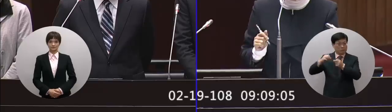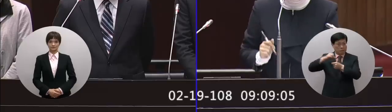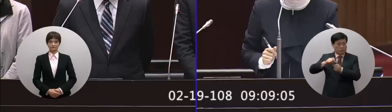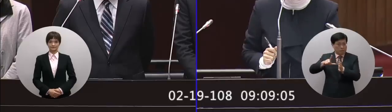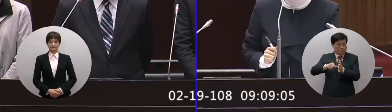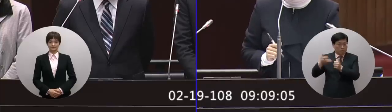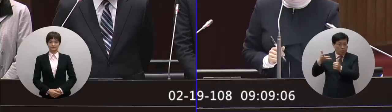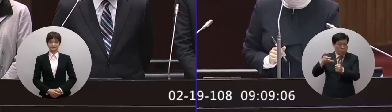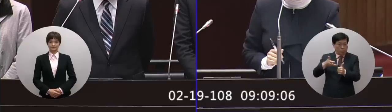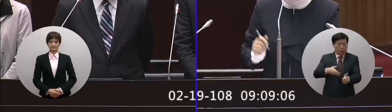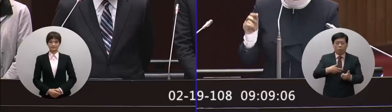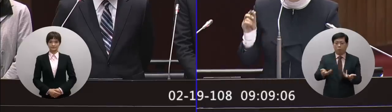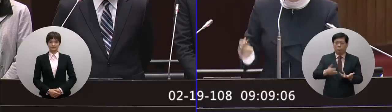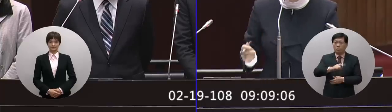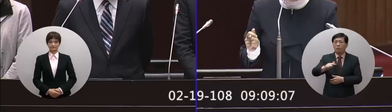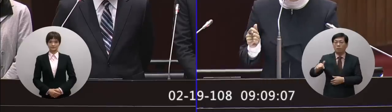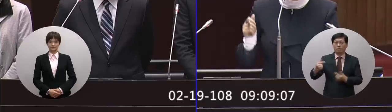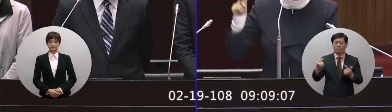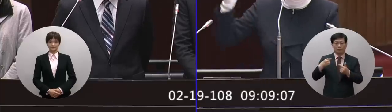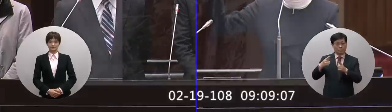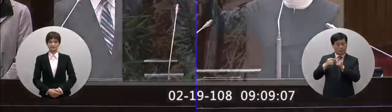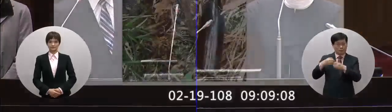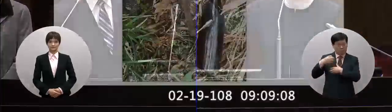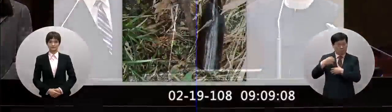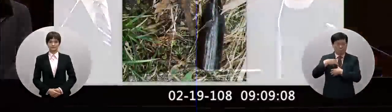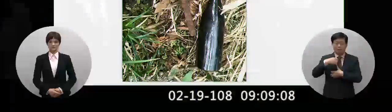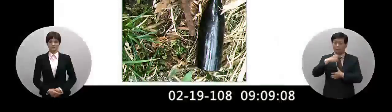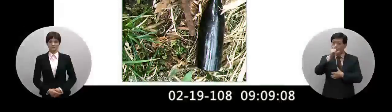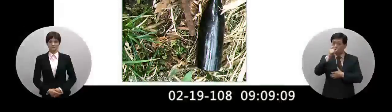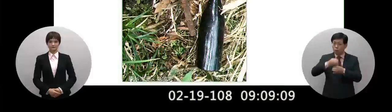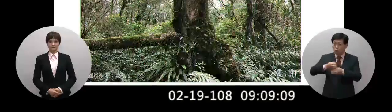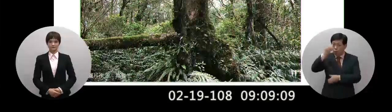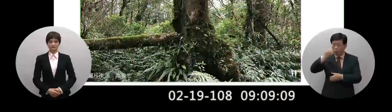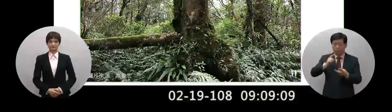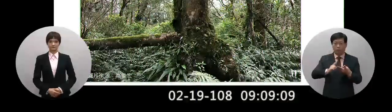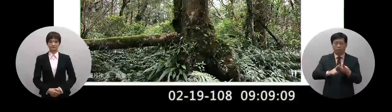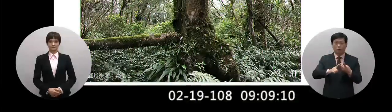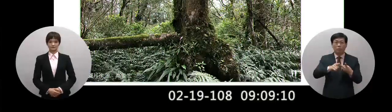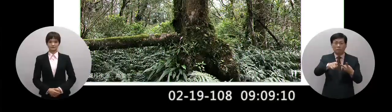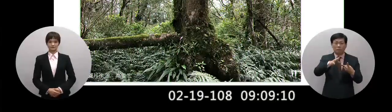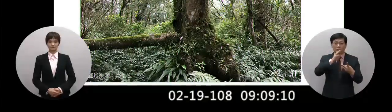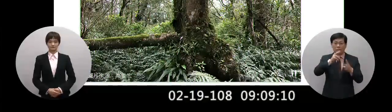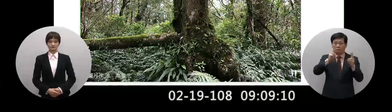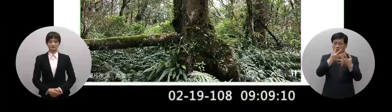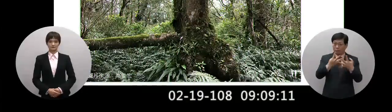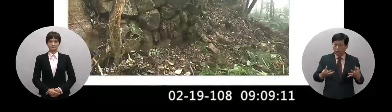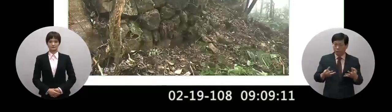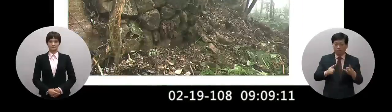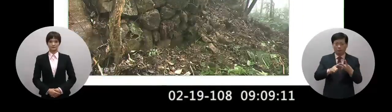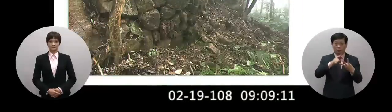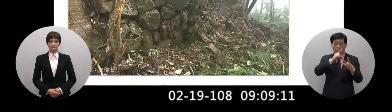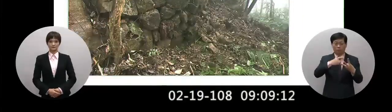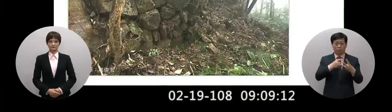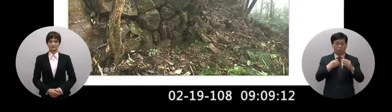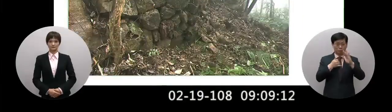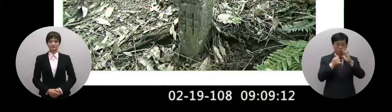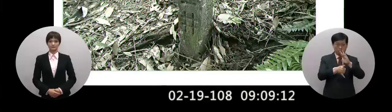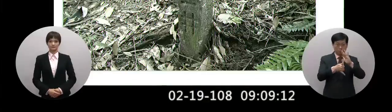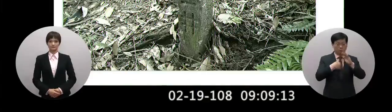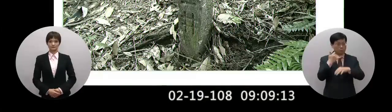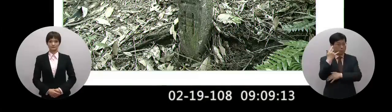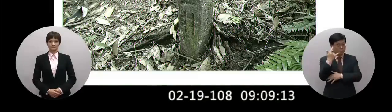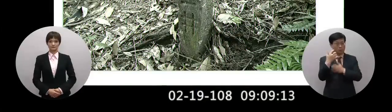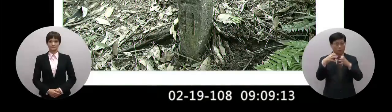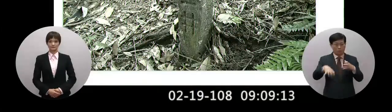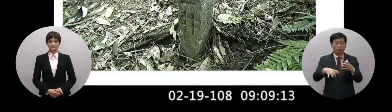留下的遗迹，包含日军遗留的酒瓶、爱永县的电网、碉堡、日军